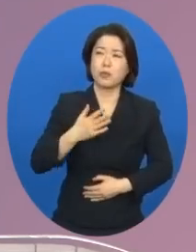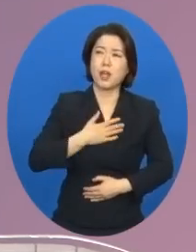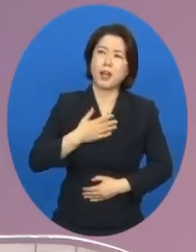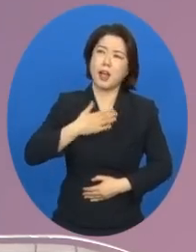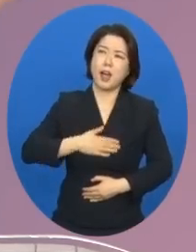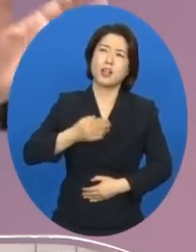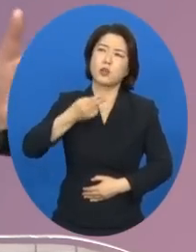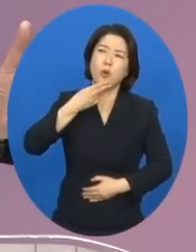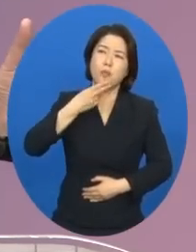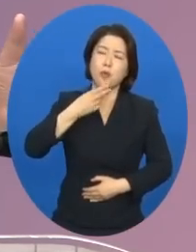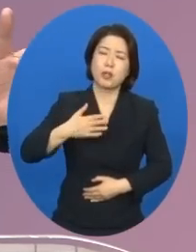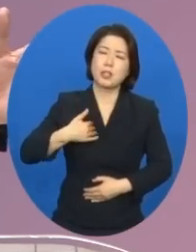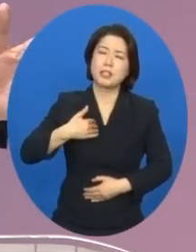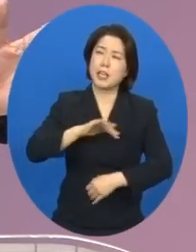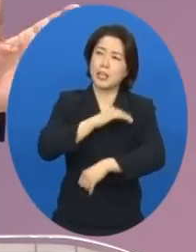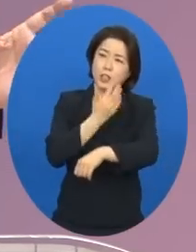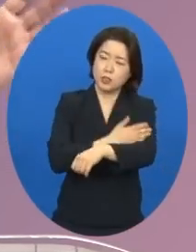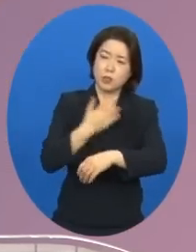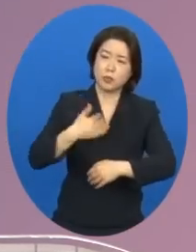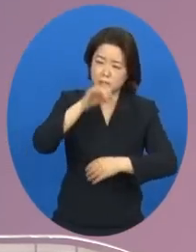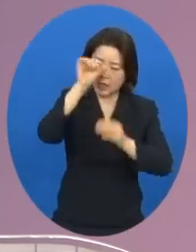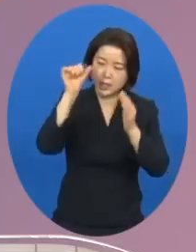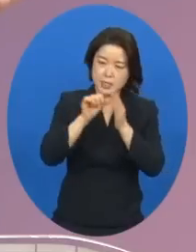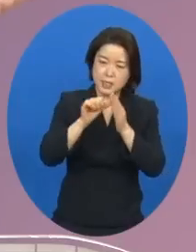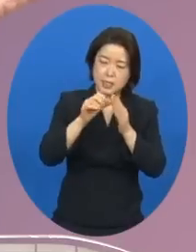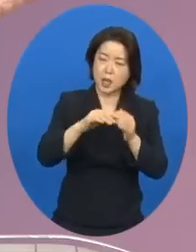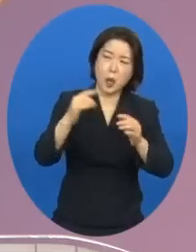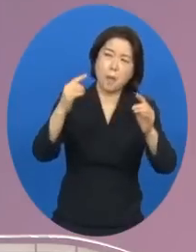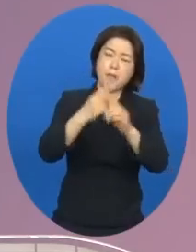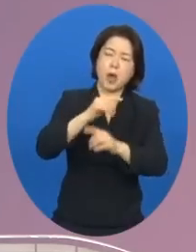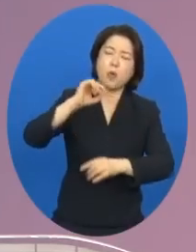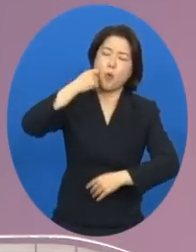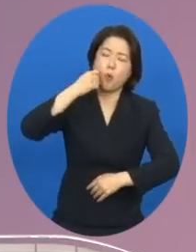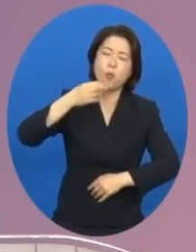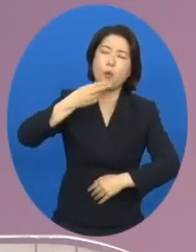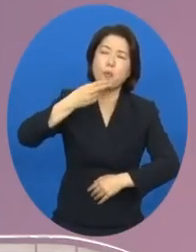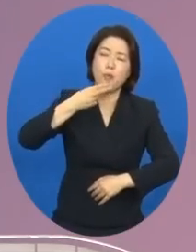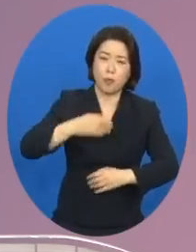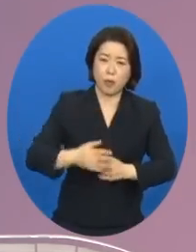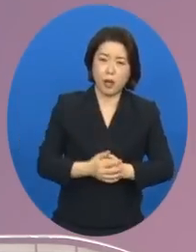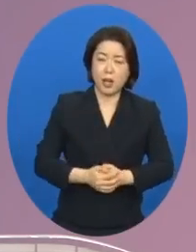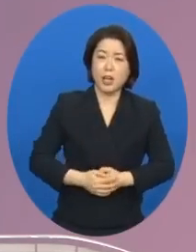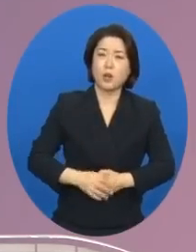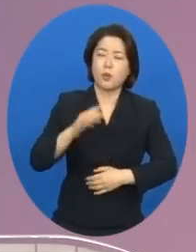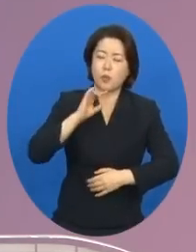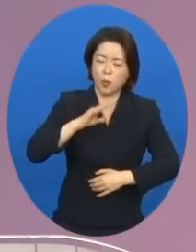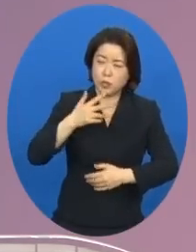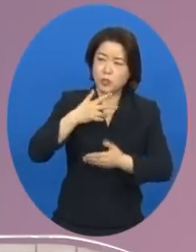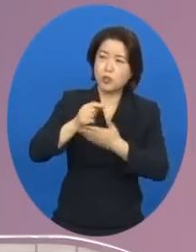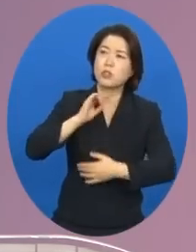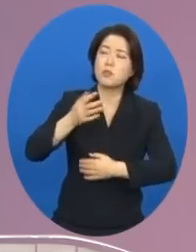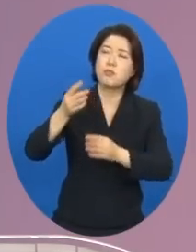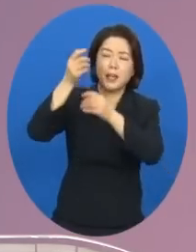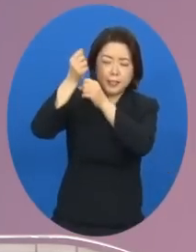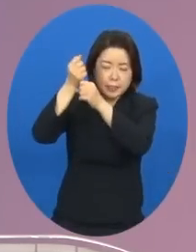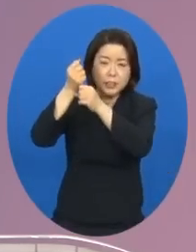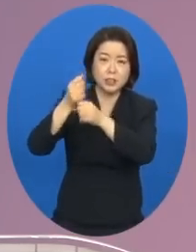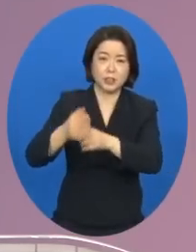것도 없고 저 능력은 제 인생을 도무지 바꿀 수 없습니다. 이제는 주님만 의지합니다.